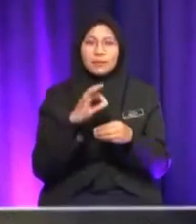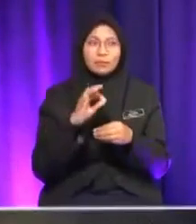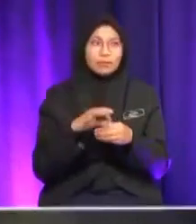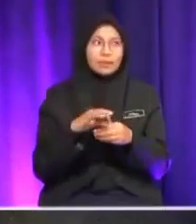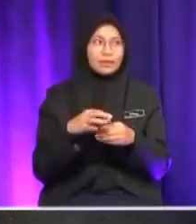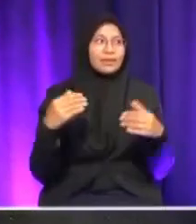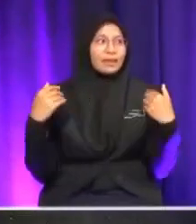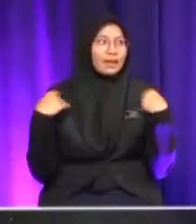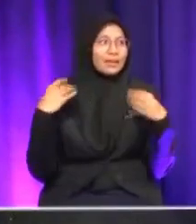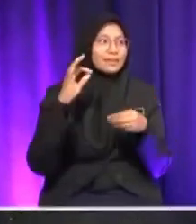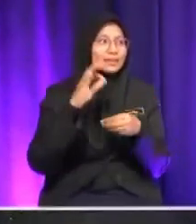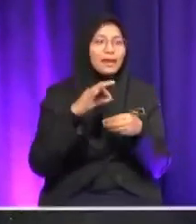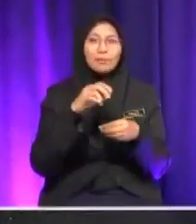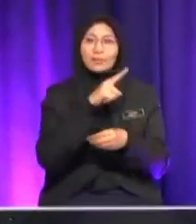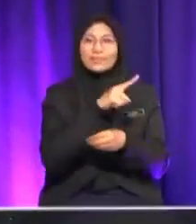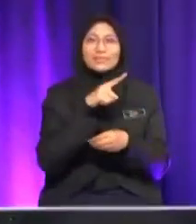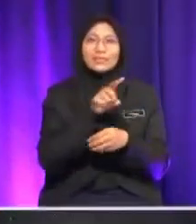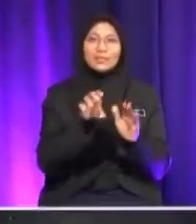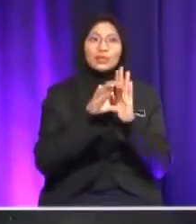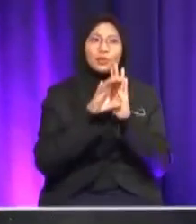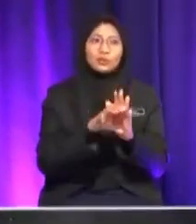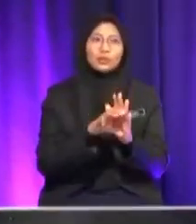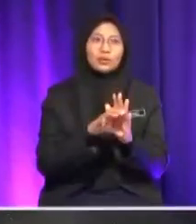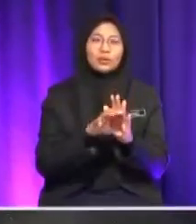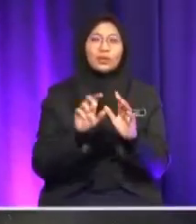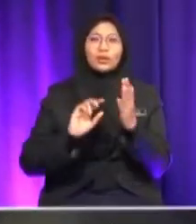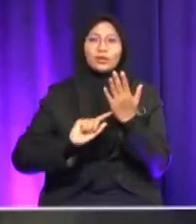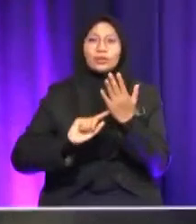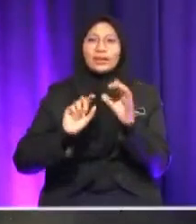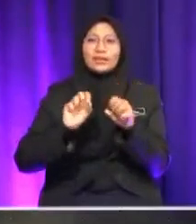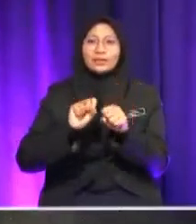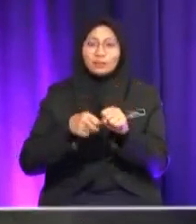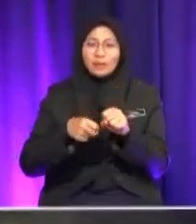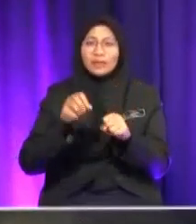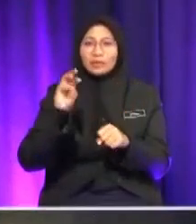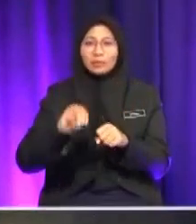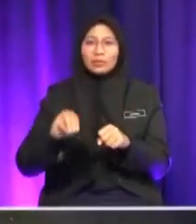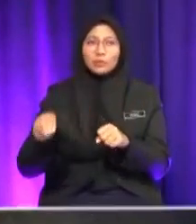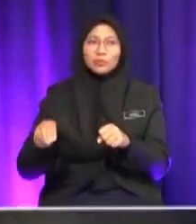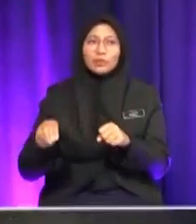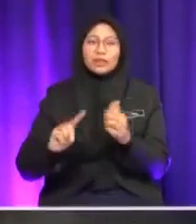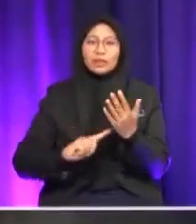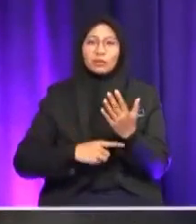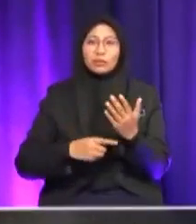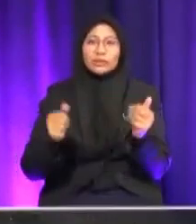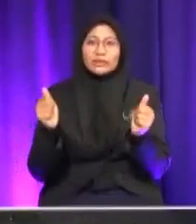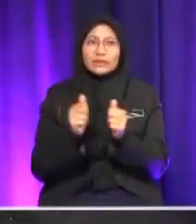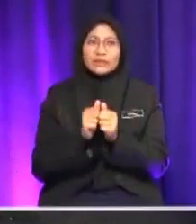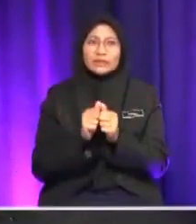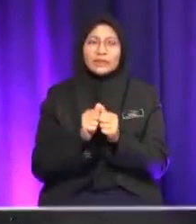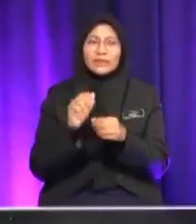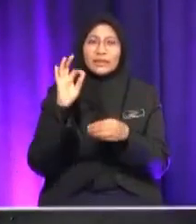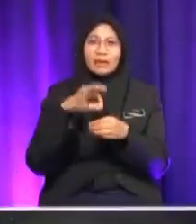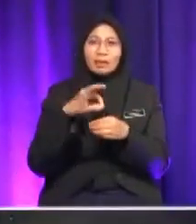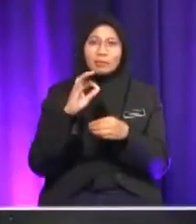siapkan tabung di depan supaya kita perlu mulakan amalan menabung. Murid-murid di rumah, jangan tinggalkan amalan